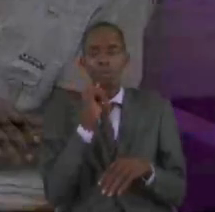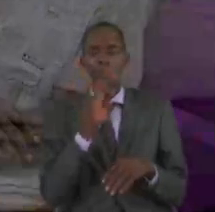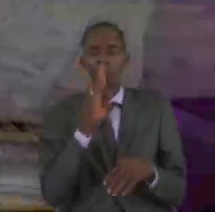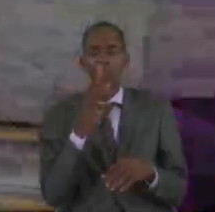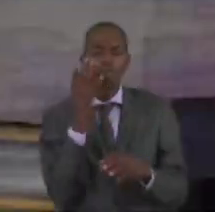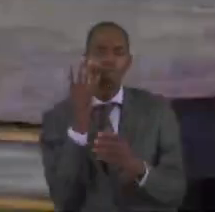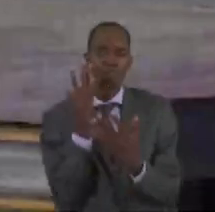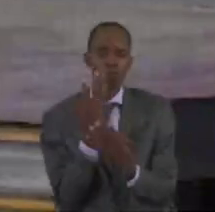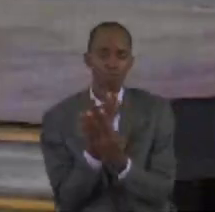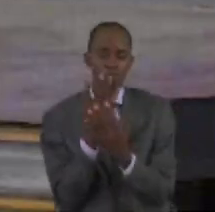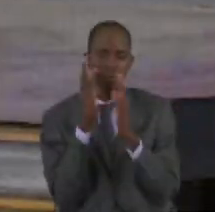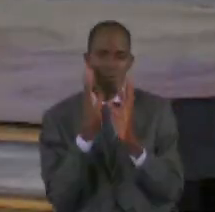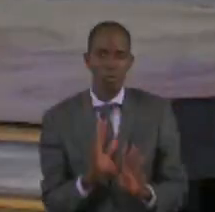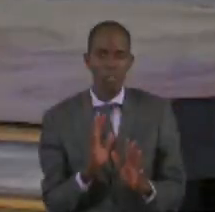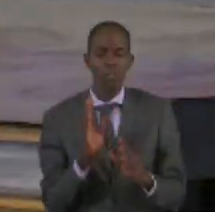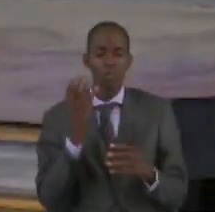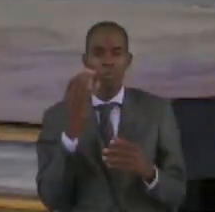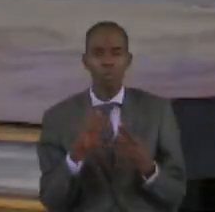Verset